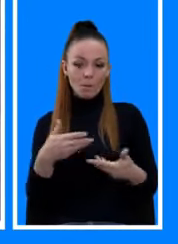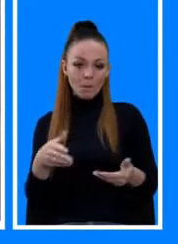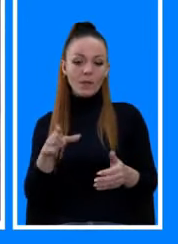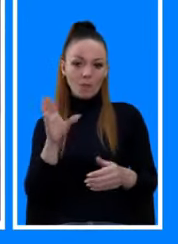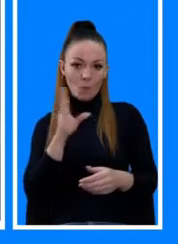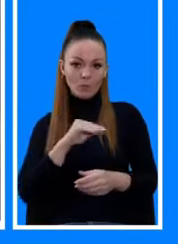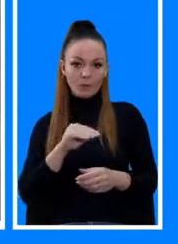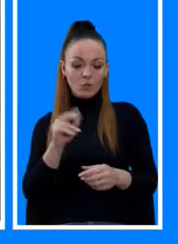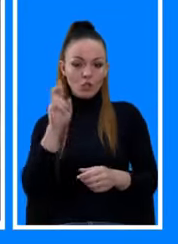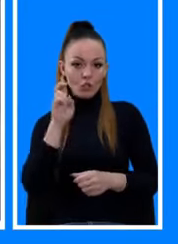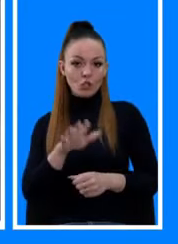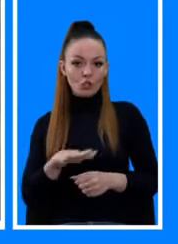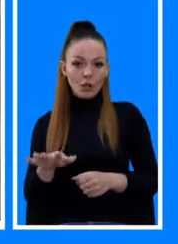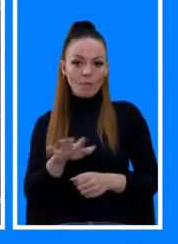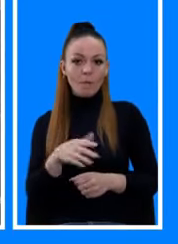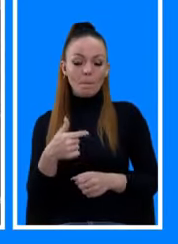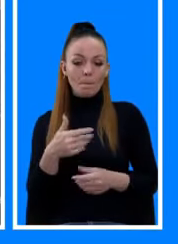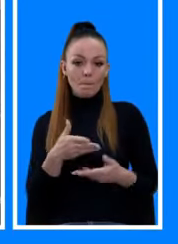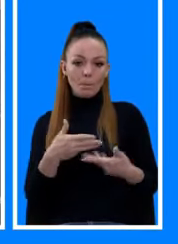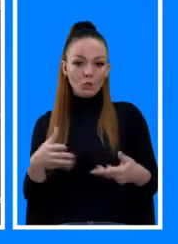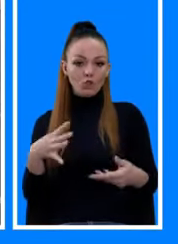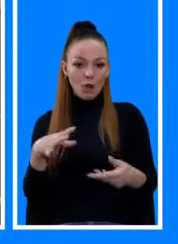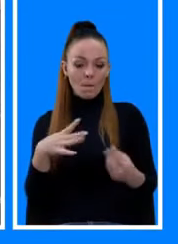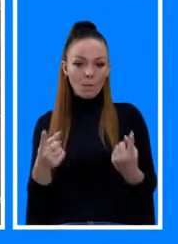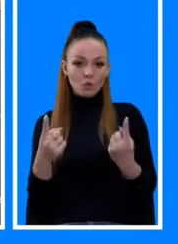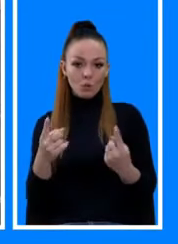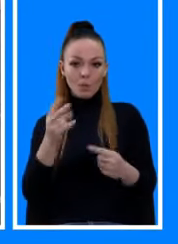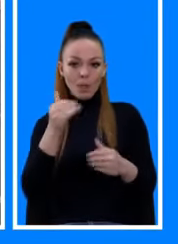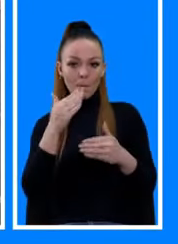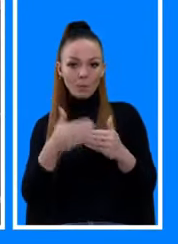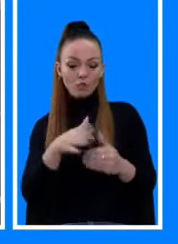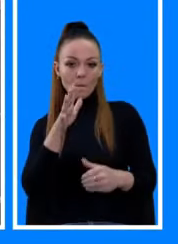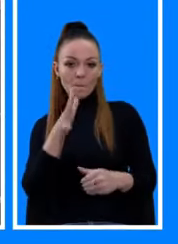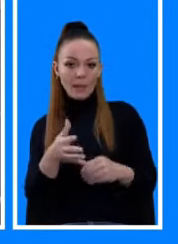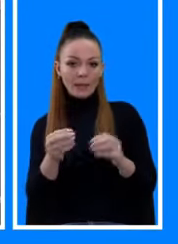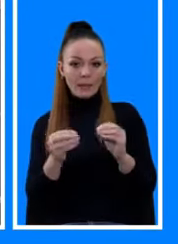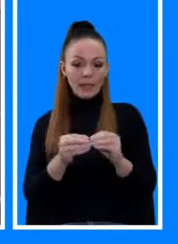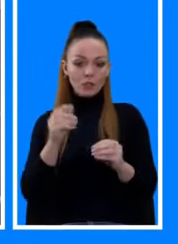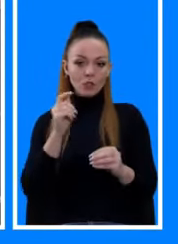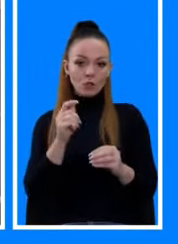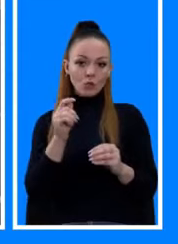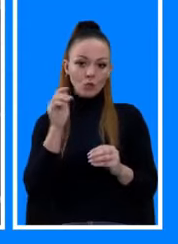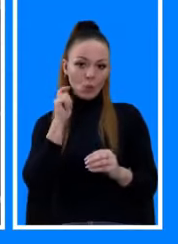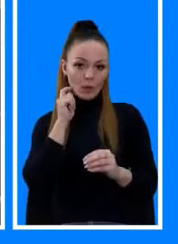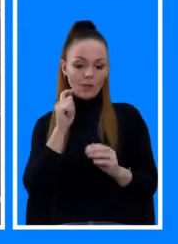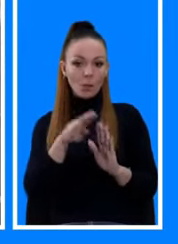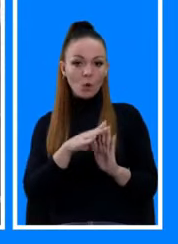державою. Ми чекаємо масштабну на найближчі 5-10 років програму відродження